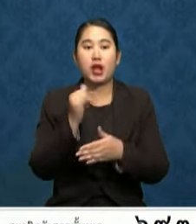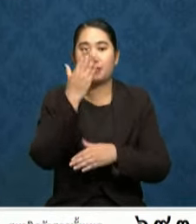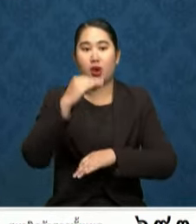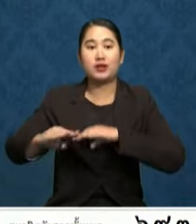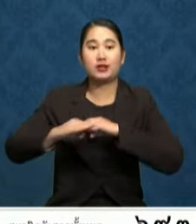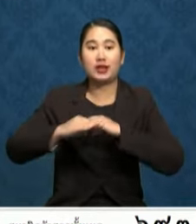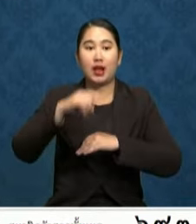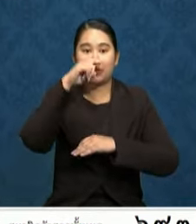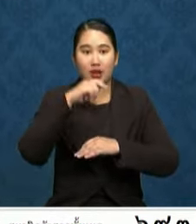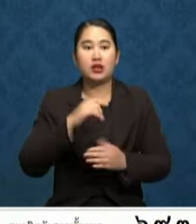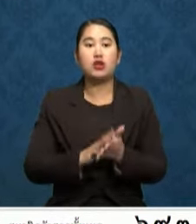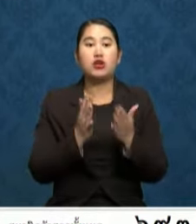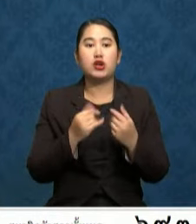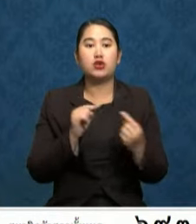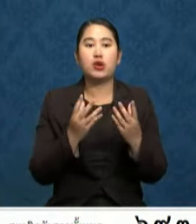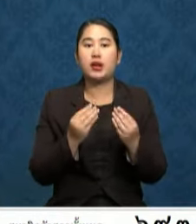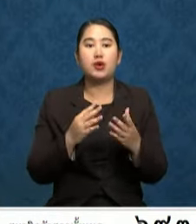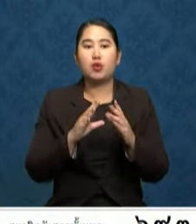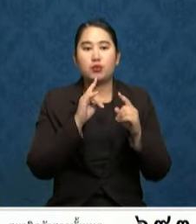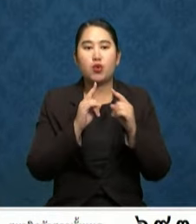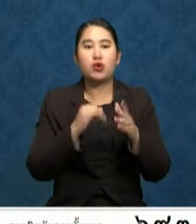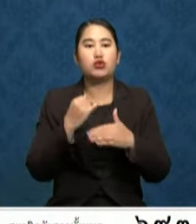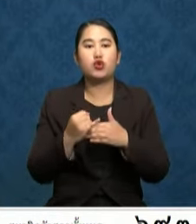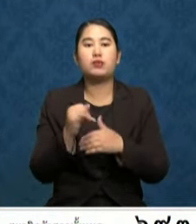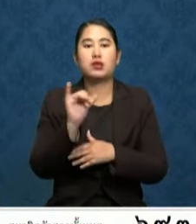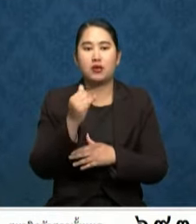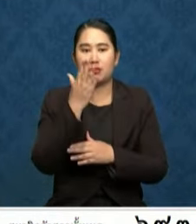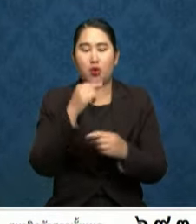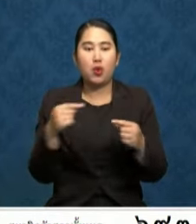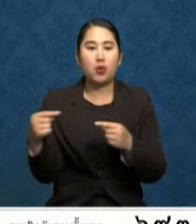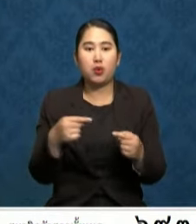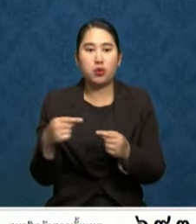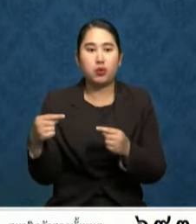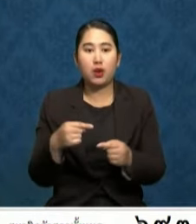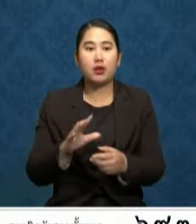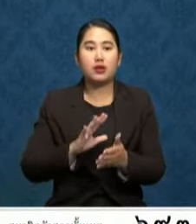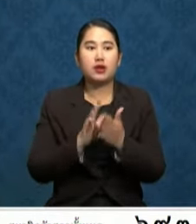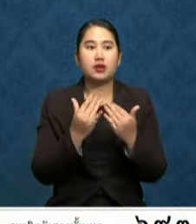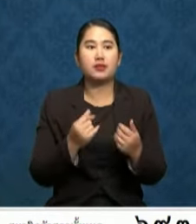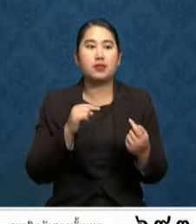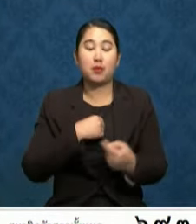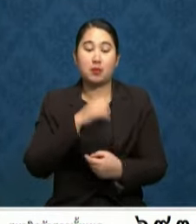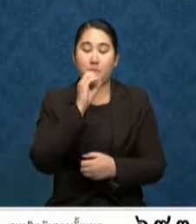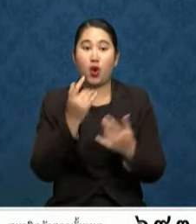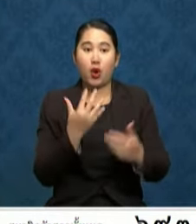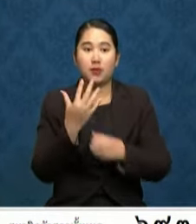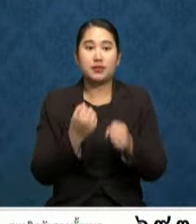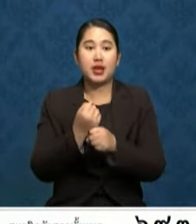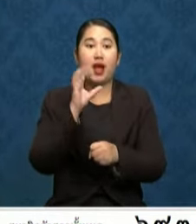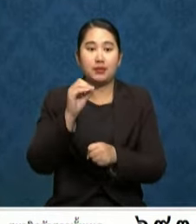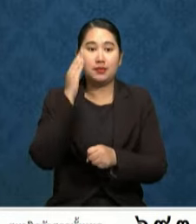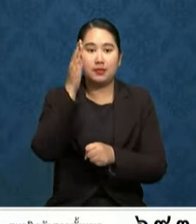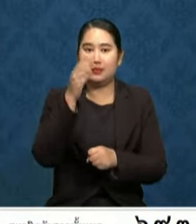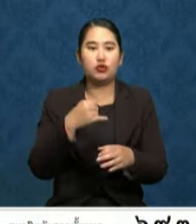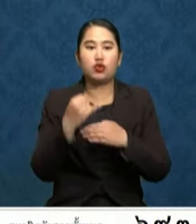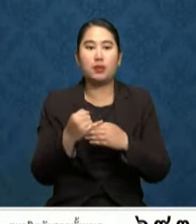ของใครแต่ผมอยากจะบอกว่าเรื่องดินแดนคงไม่จบหรครับท่านเถียงกันเรื่องดินแดงต่อให้พื้นที่น้อยอย่างนี้ผมบอกว่าอีก 50ปีก็ไม่จบ